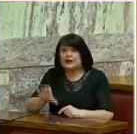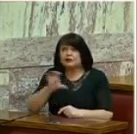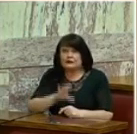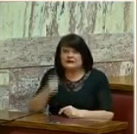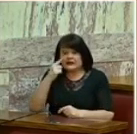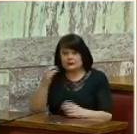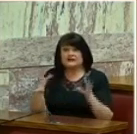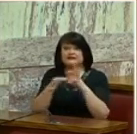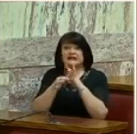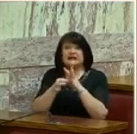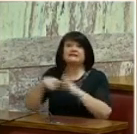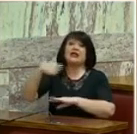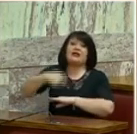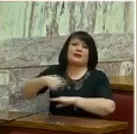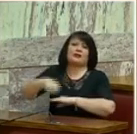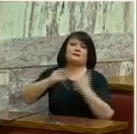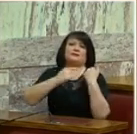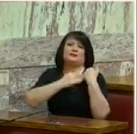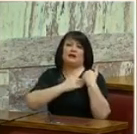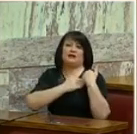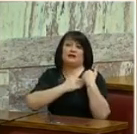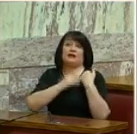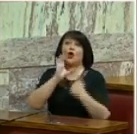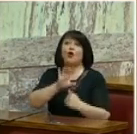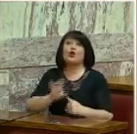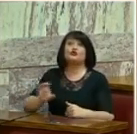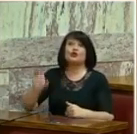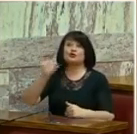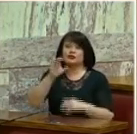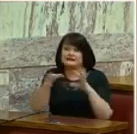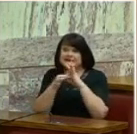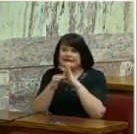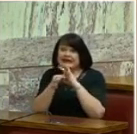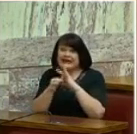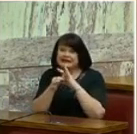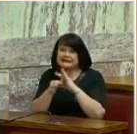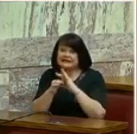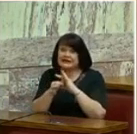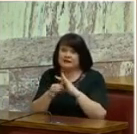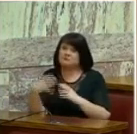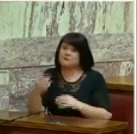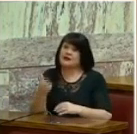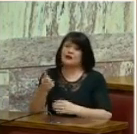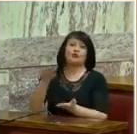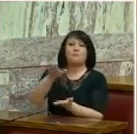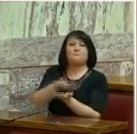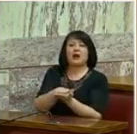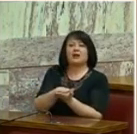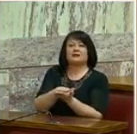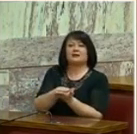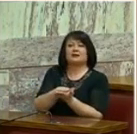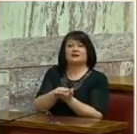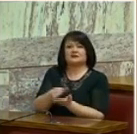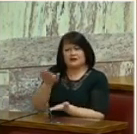συνεργασία δικαστικών αρχών πολλών χωρών, που υπάρχουν μάρτυρες